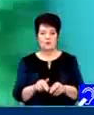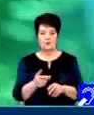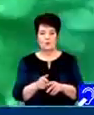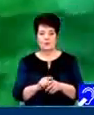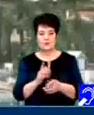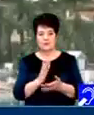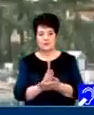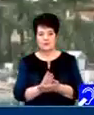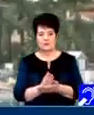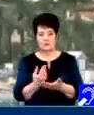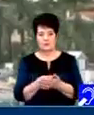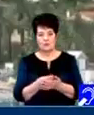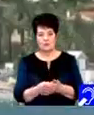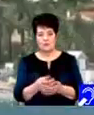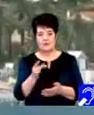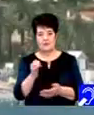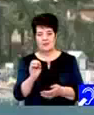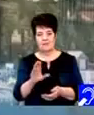nu necesită costuri excesive.